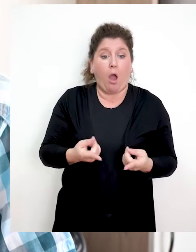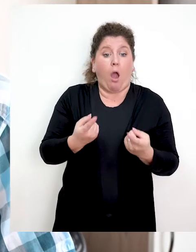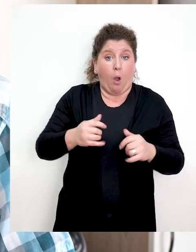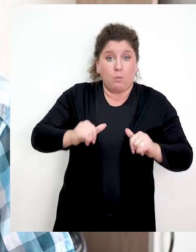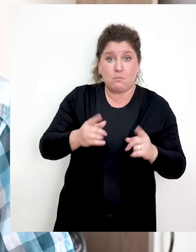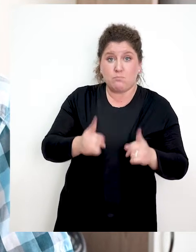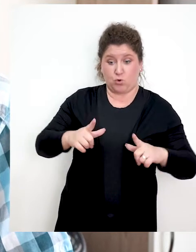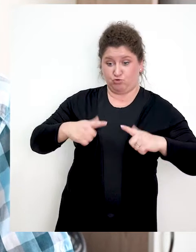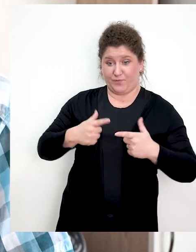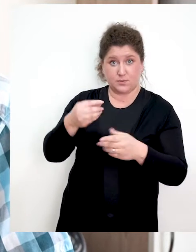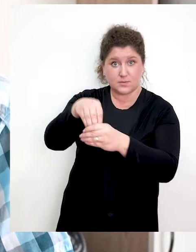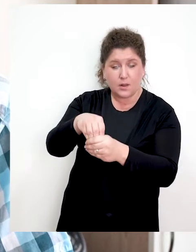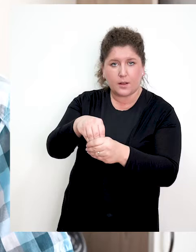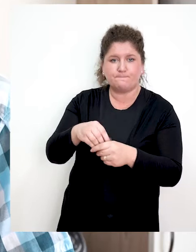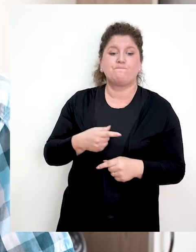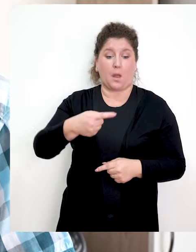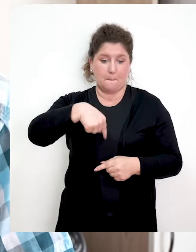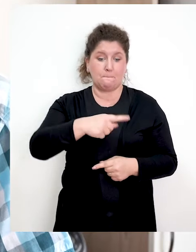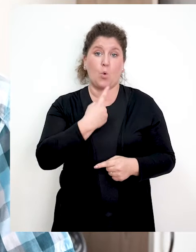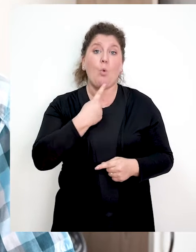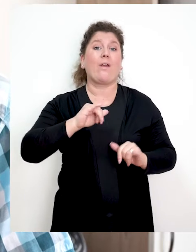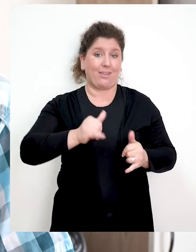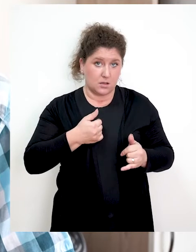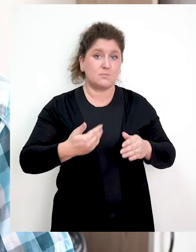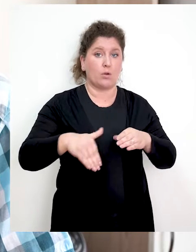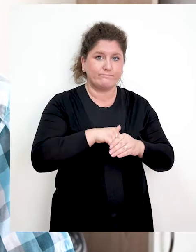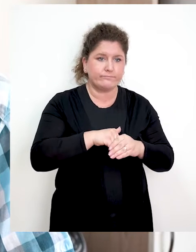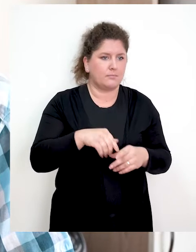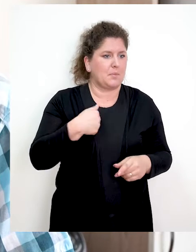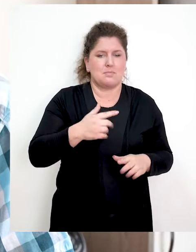te nekakve životne probleme s tim plaćama, a nekakve sad